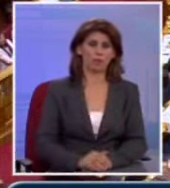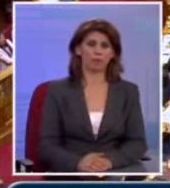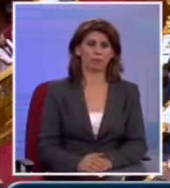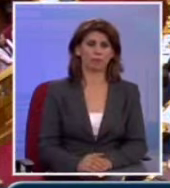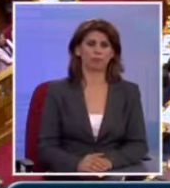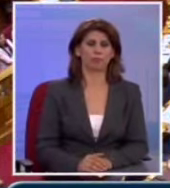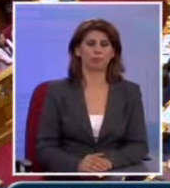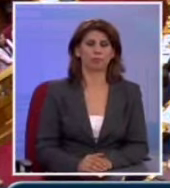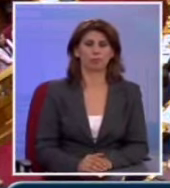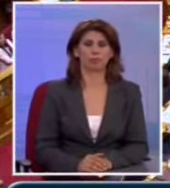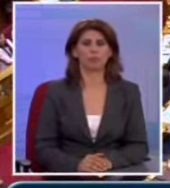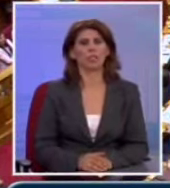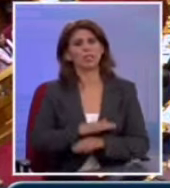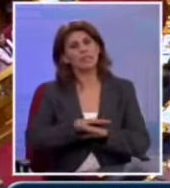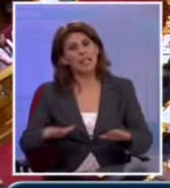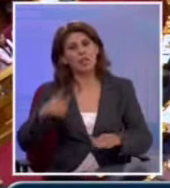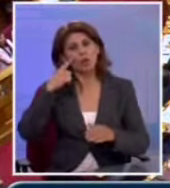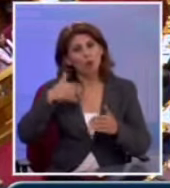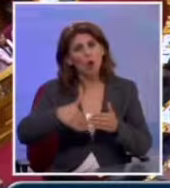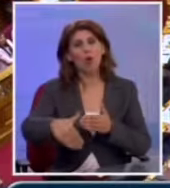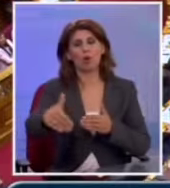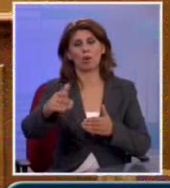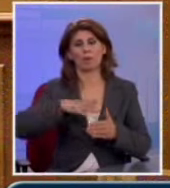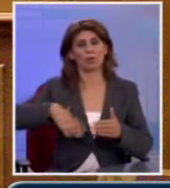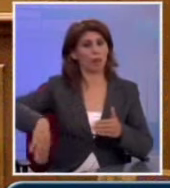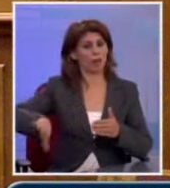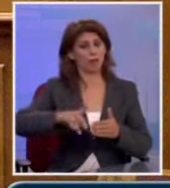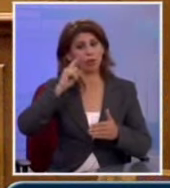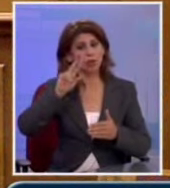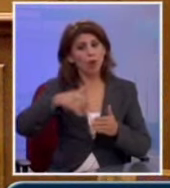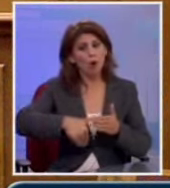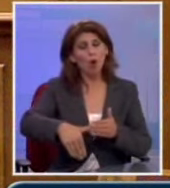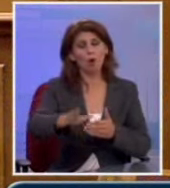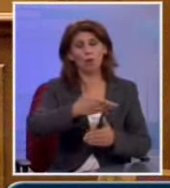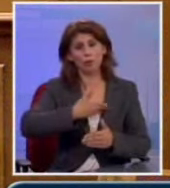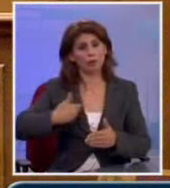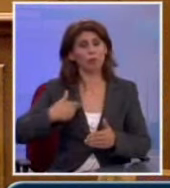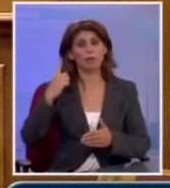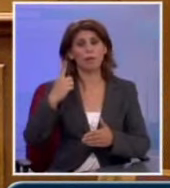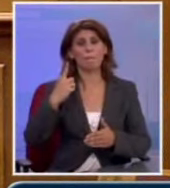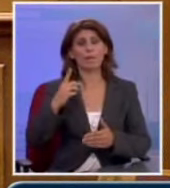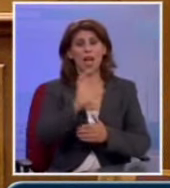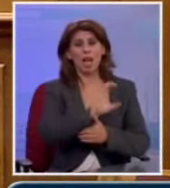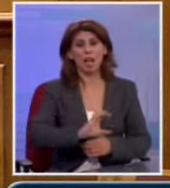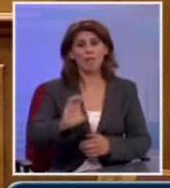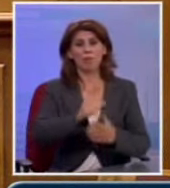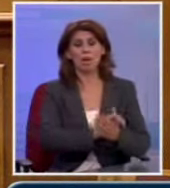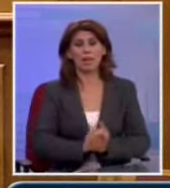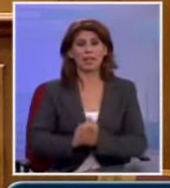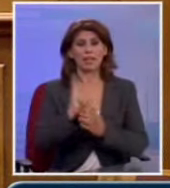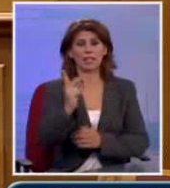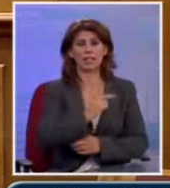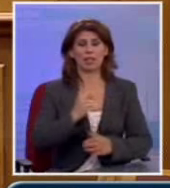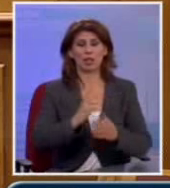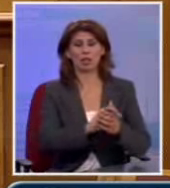Τελειώνει το όραμα των λαών, αλλά και το όραμα το δικό μας για μια Ευρώπη της αλληλεγγύης και της κοινωνικής συνοχής.